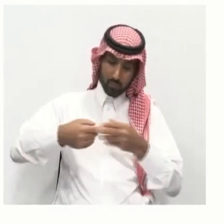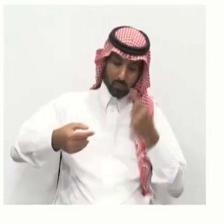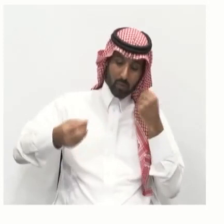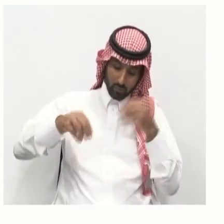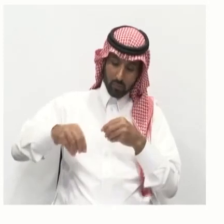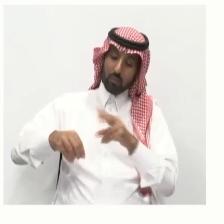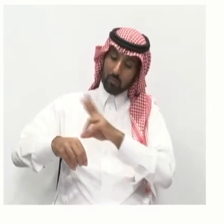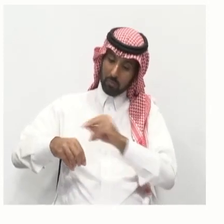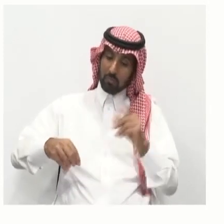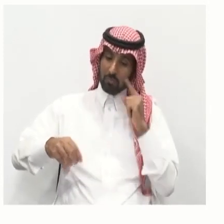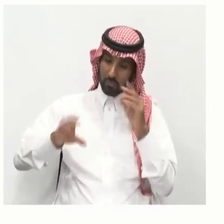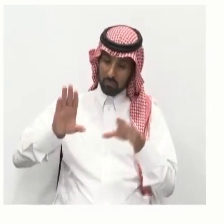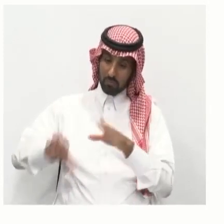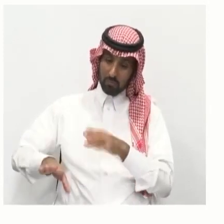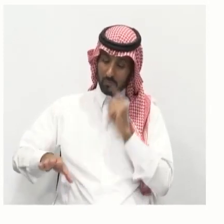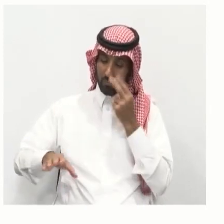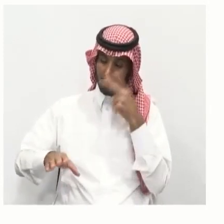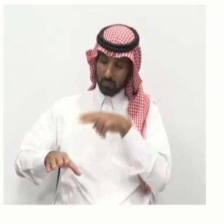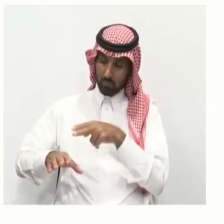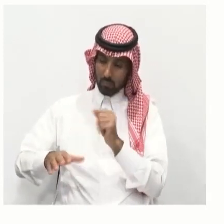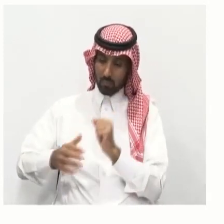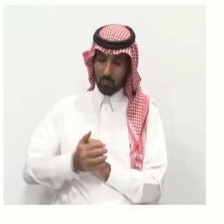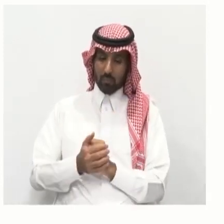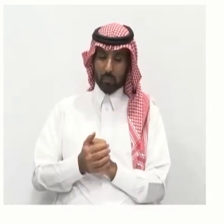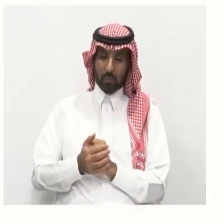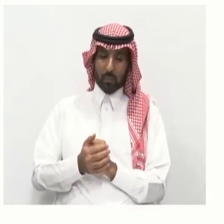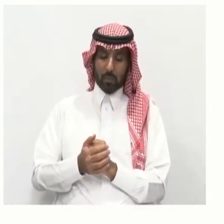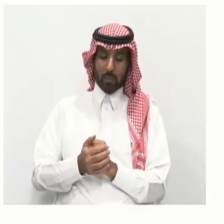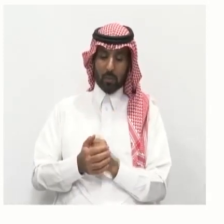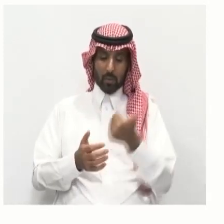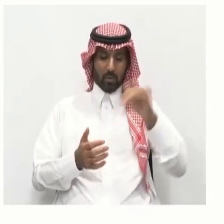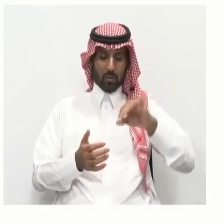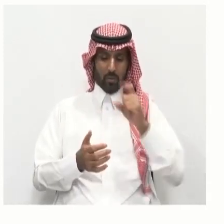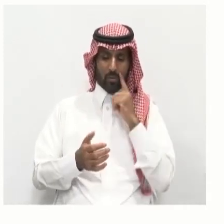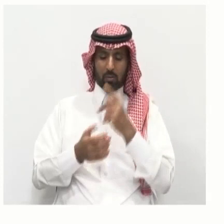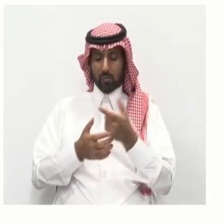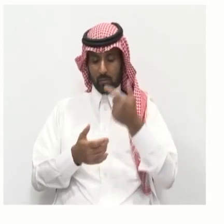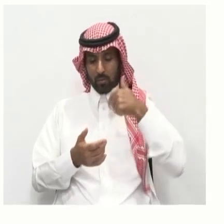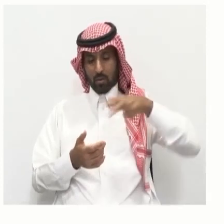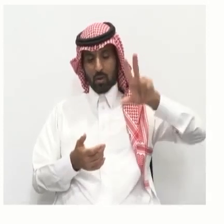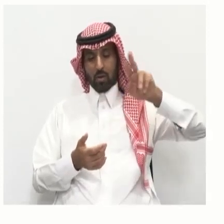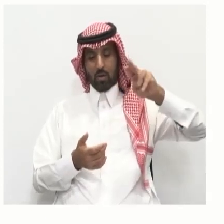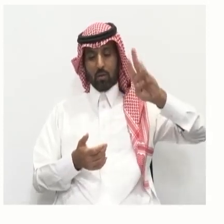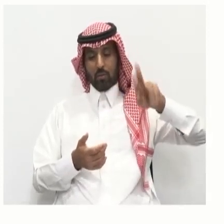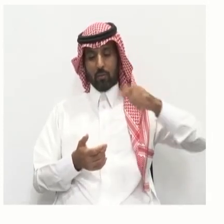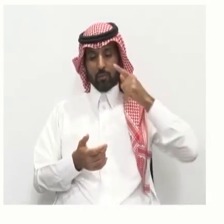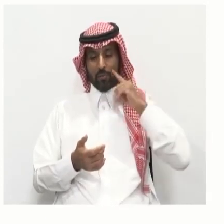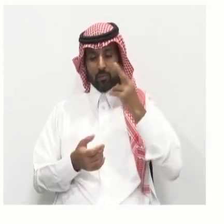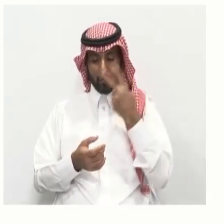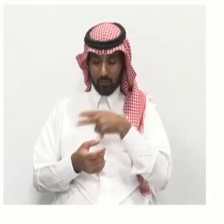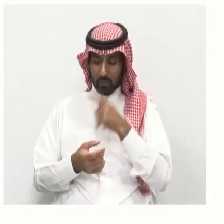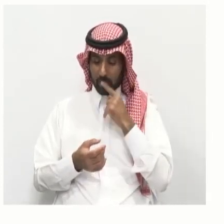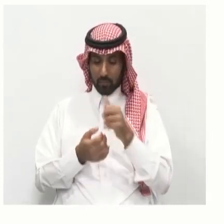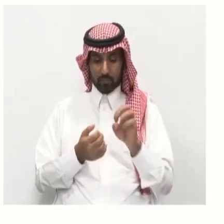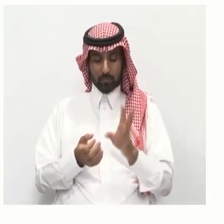النواتج وبتالي يصير ايون متفرج الكبريت ايون الكبريت هل موجود عندي في